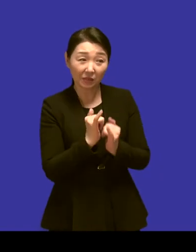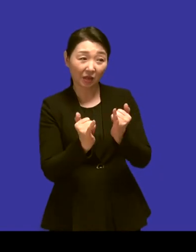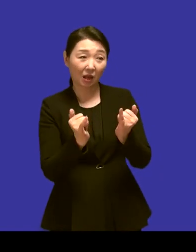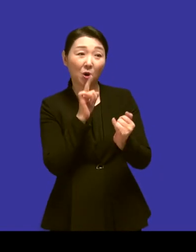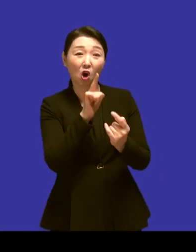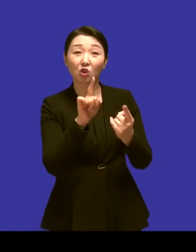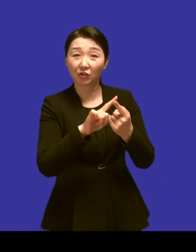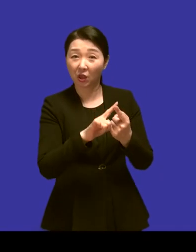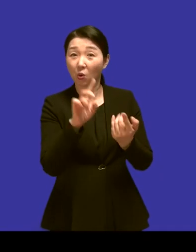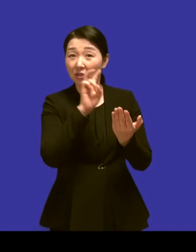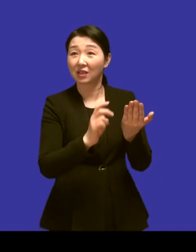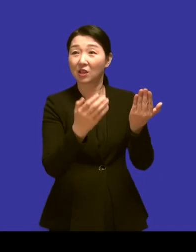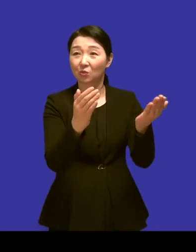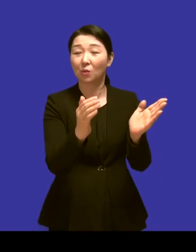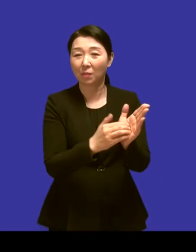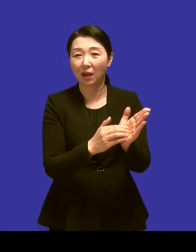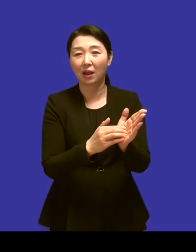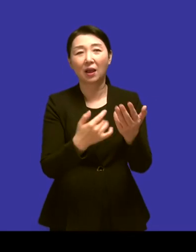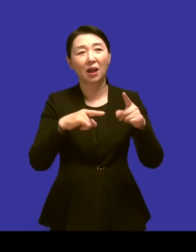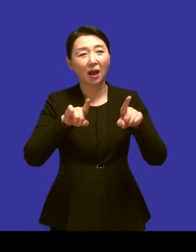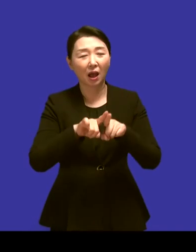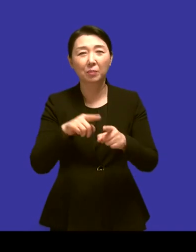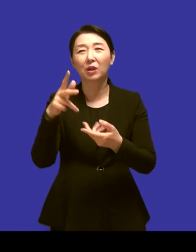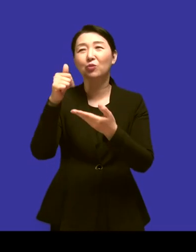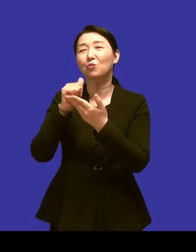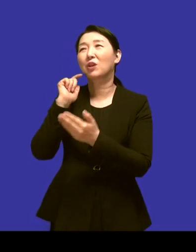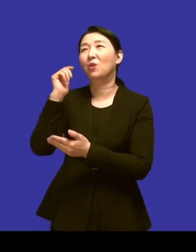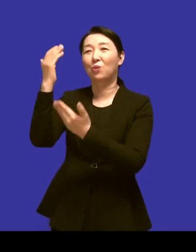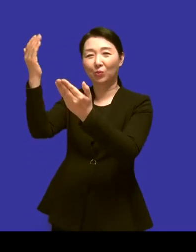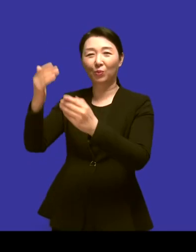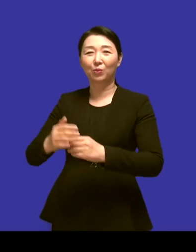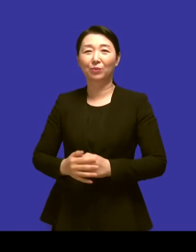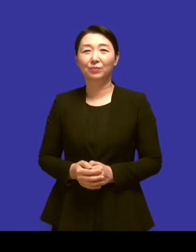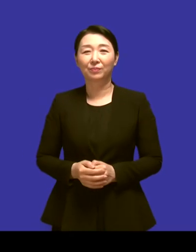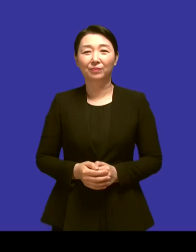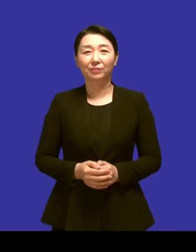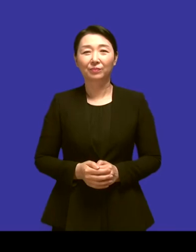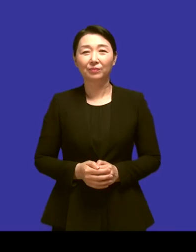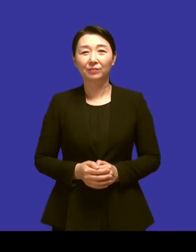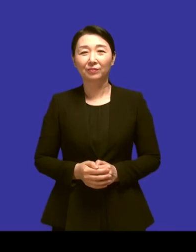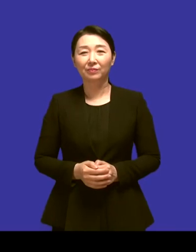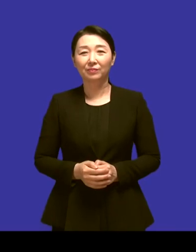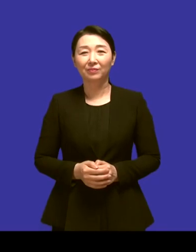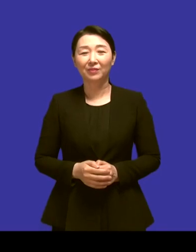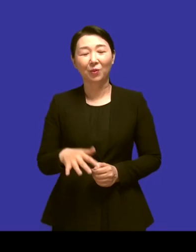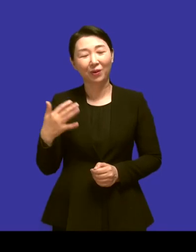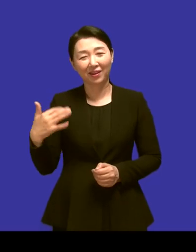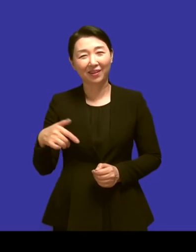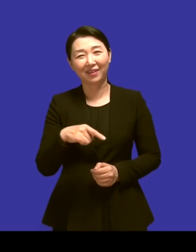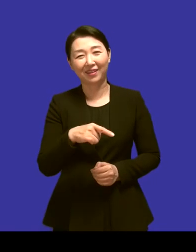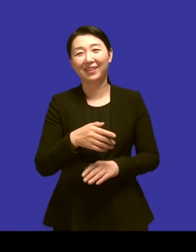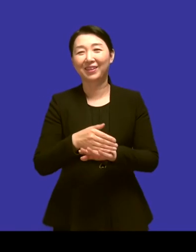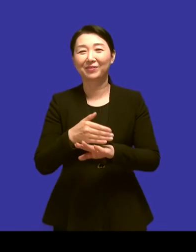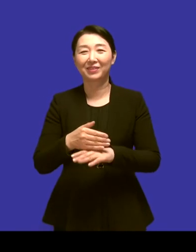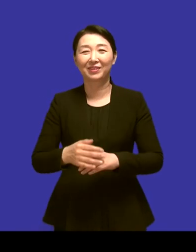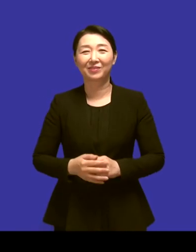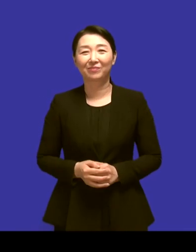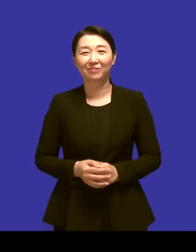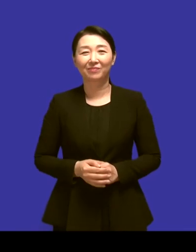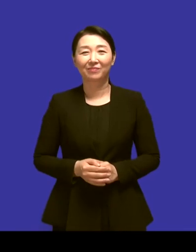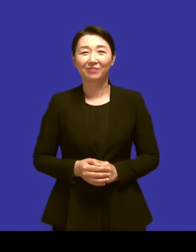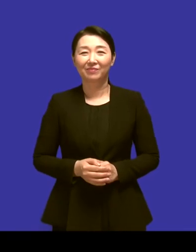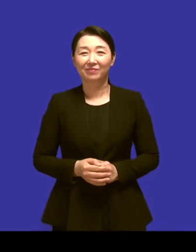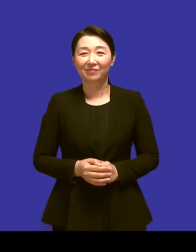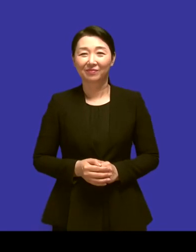하니까 같이 함께 흥겹게 주님께 네. 영광을 돌리는 거잖아요 아, 맞아요 이야 대단합니다 아, 감사합니다 아, 뭐